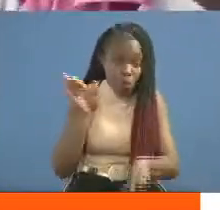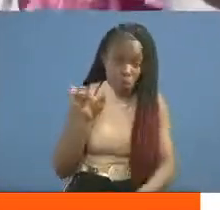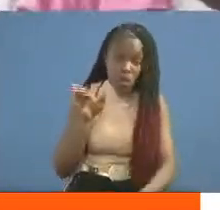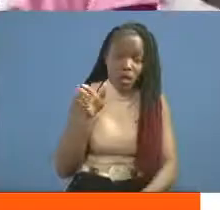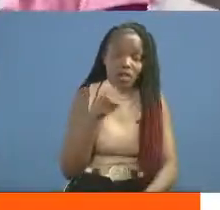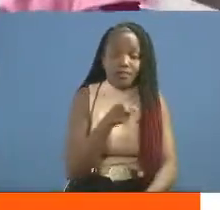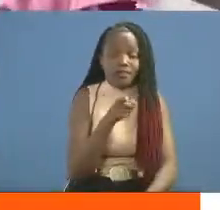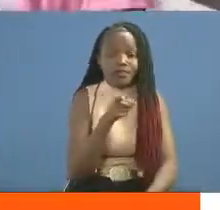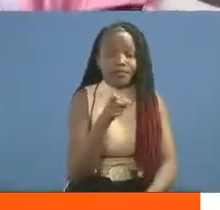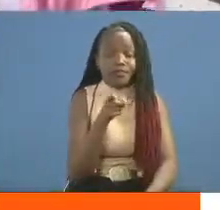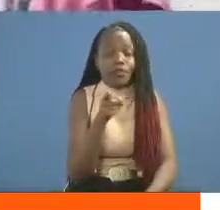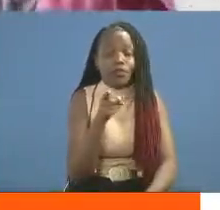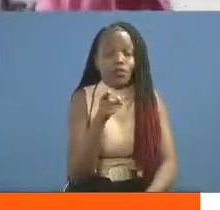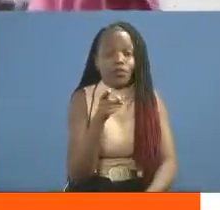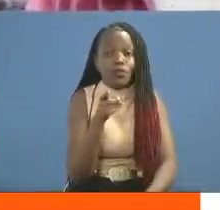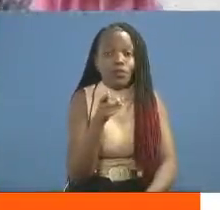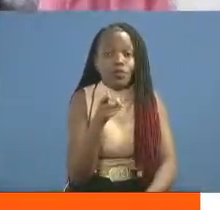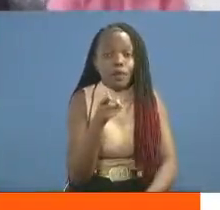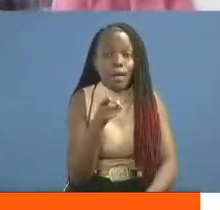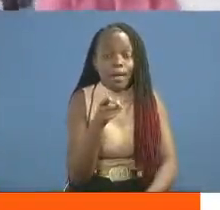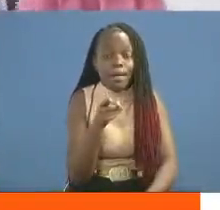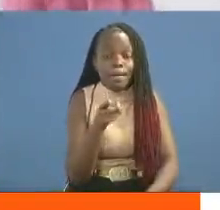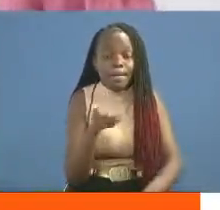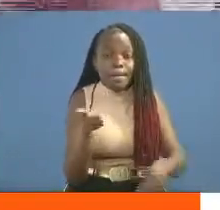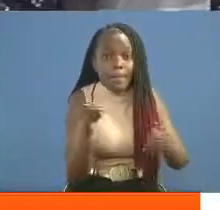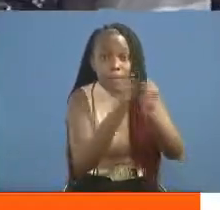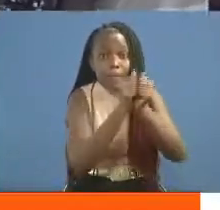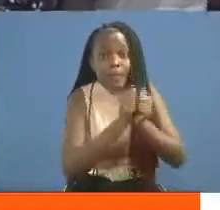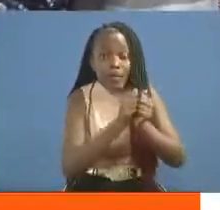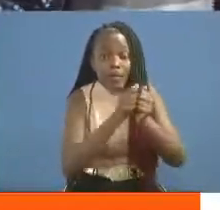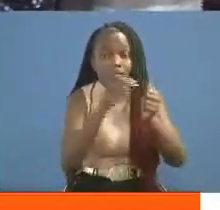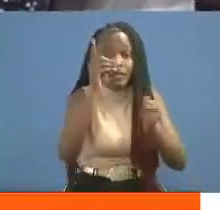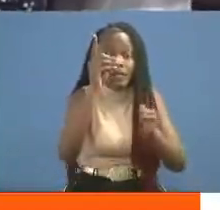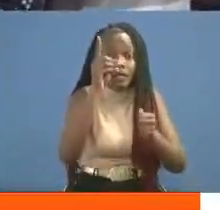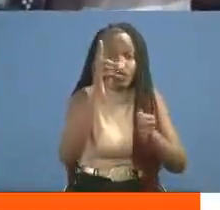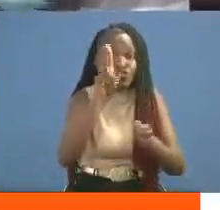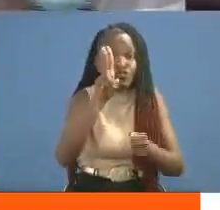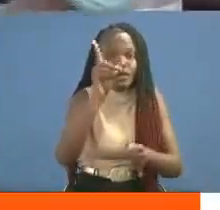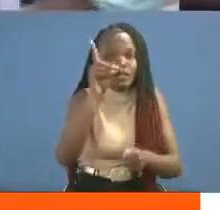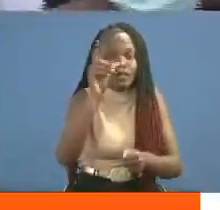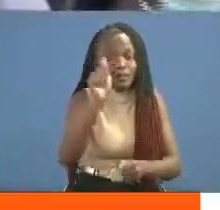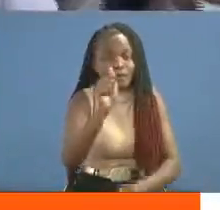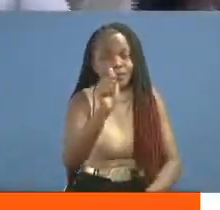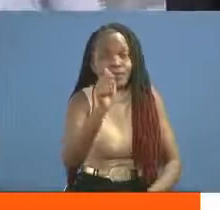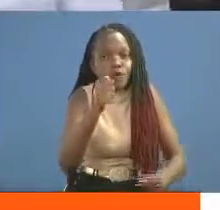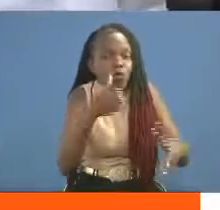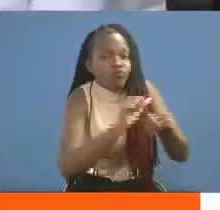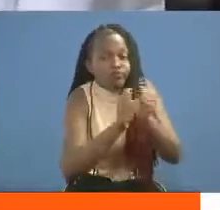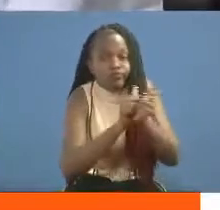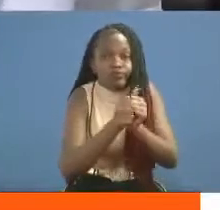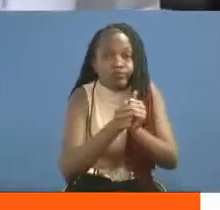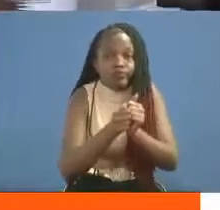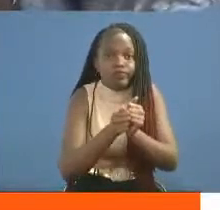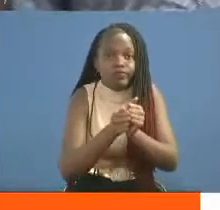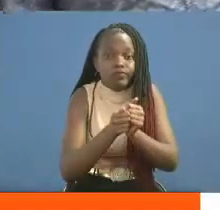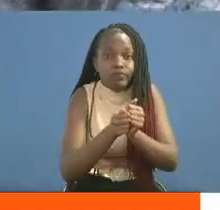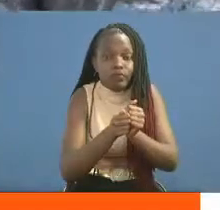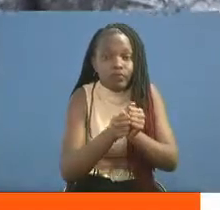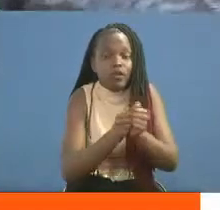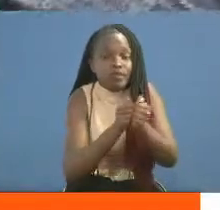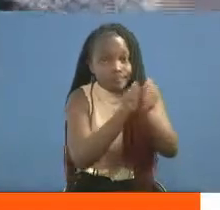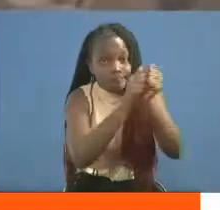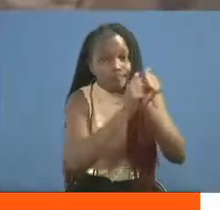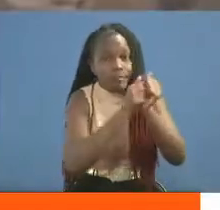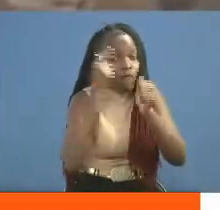kinyang'anyiro hicho, anawania tikiti kwa chama cha umoja wa kidemokrasia ama UDA kinachohusishwa na naibu wa